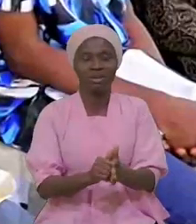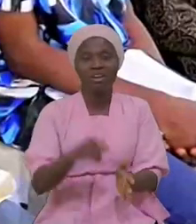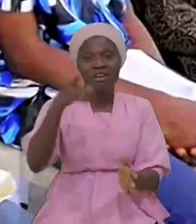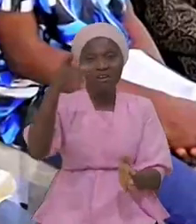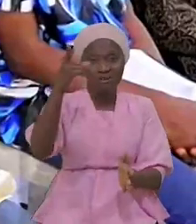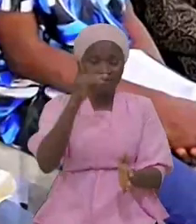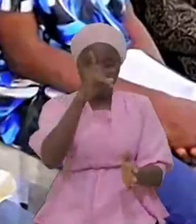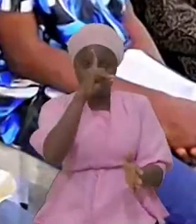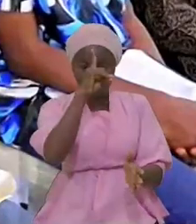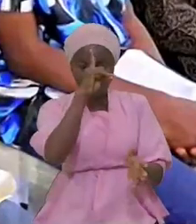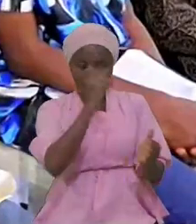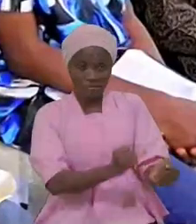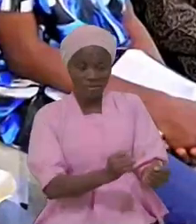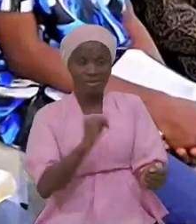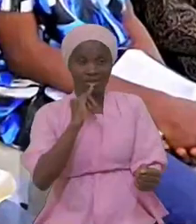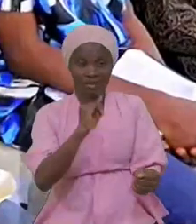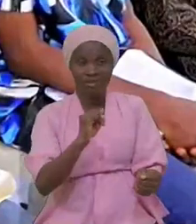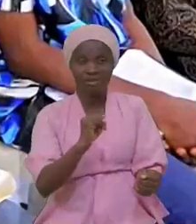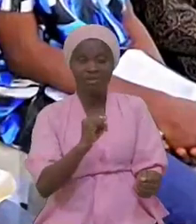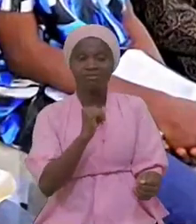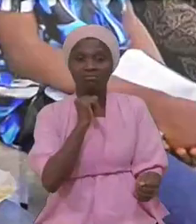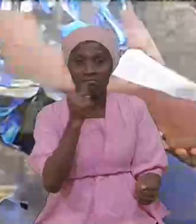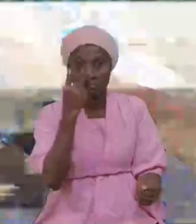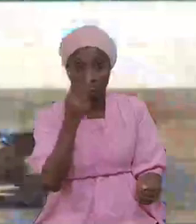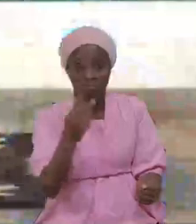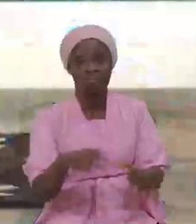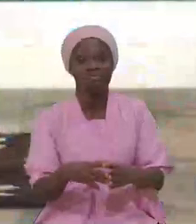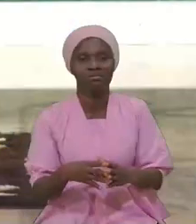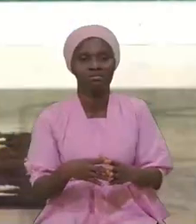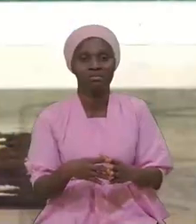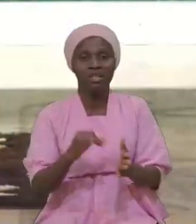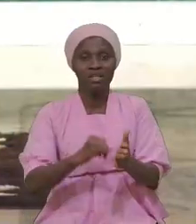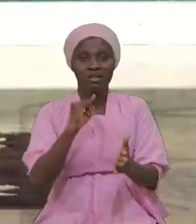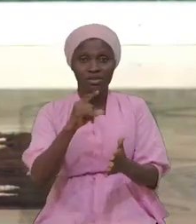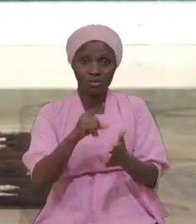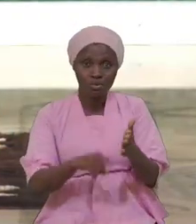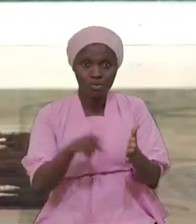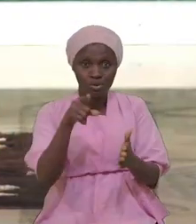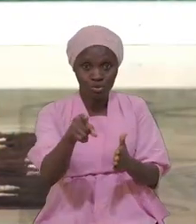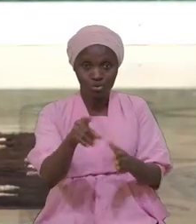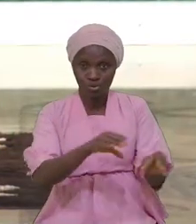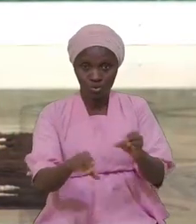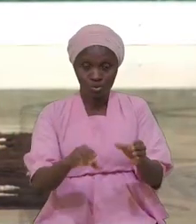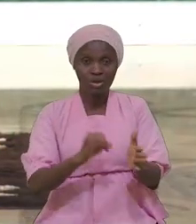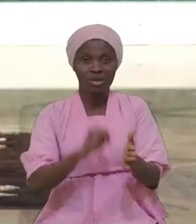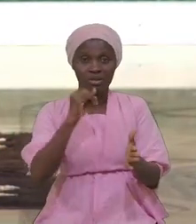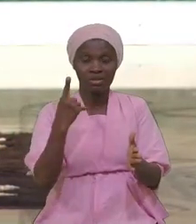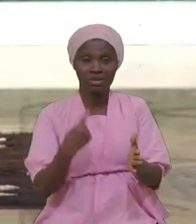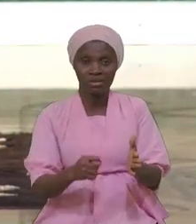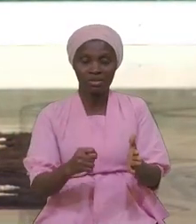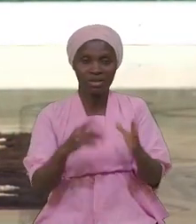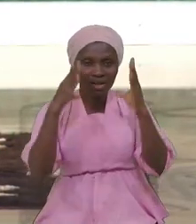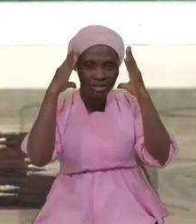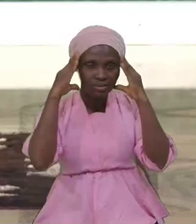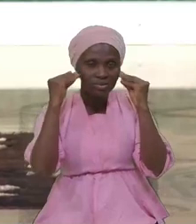invisible sans les œuvres. C'est ce que tu fais. C'est l'expression, l'expérience de ta